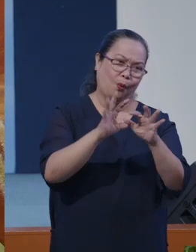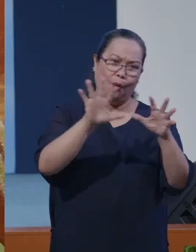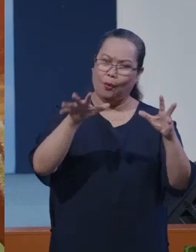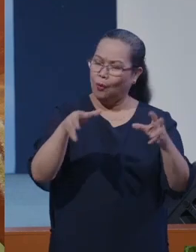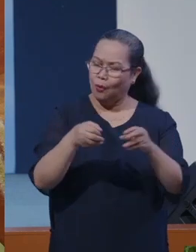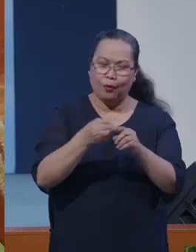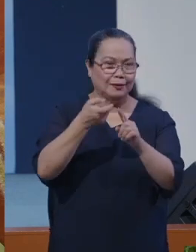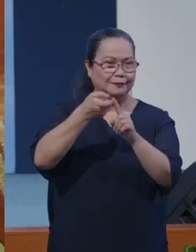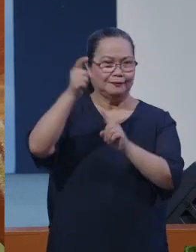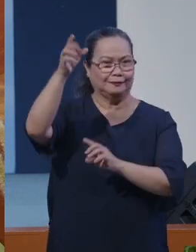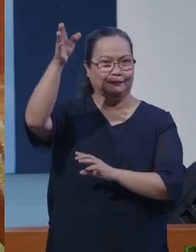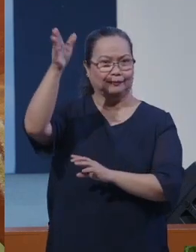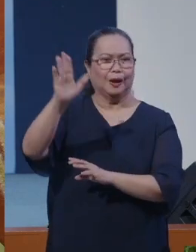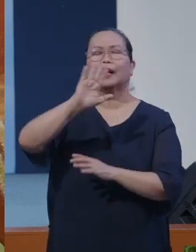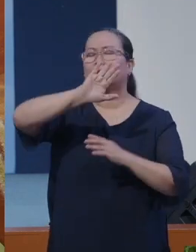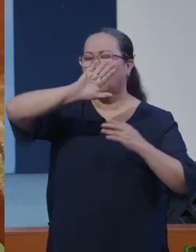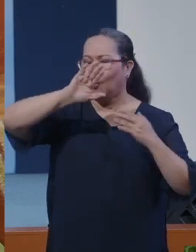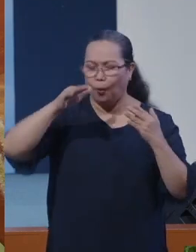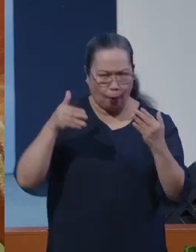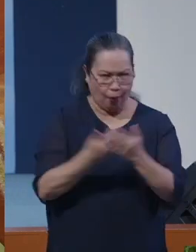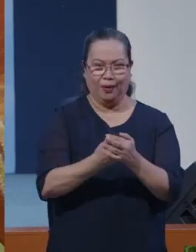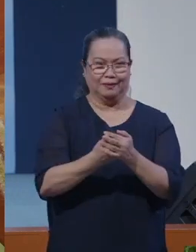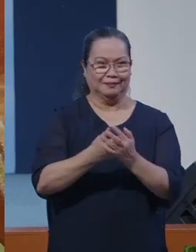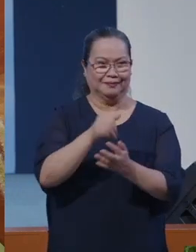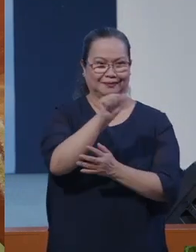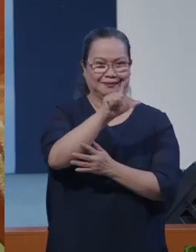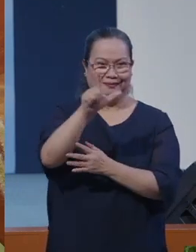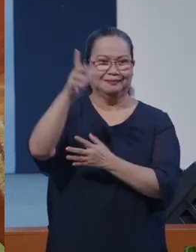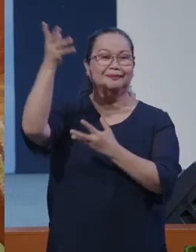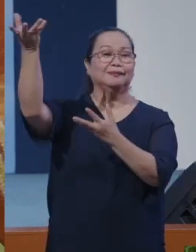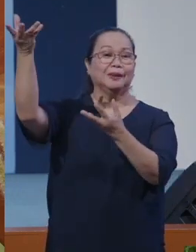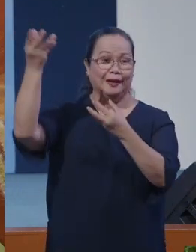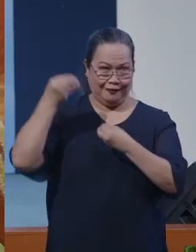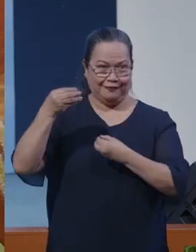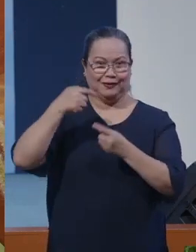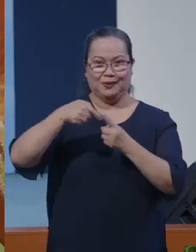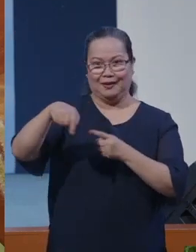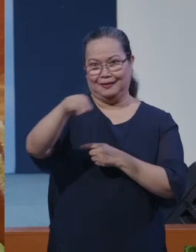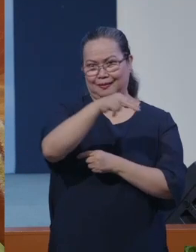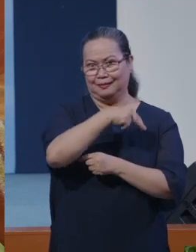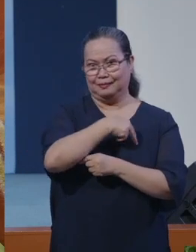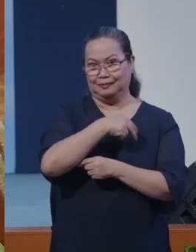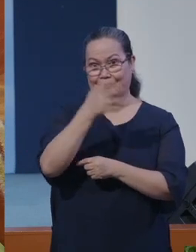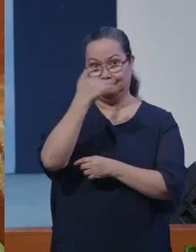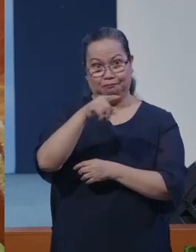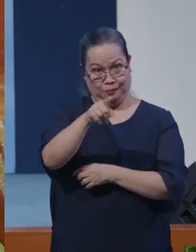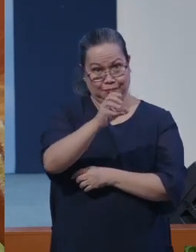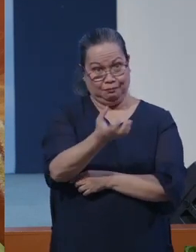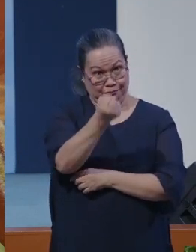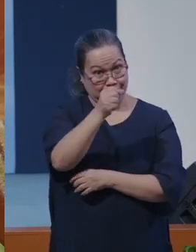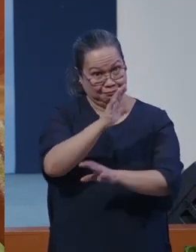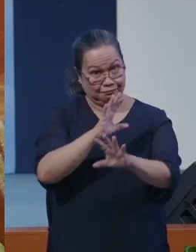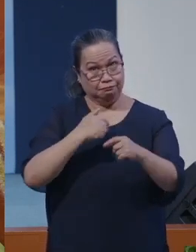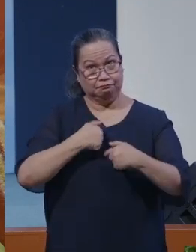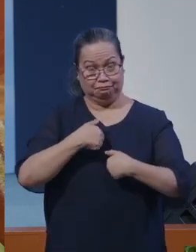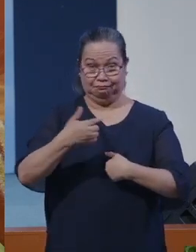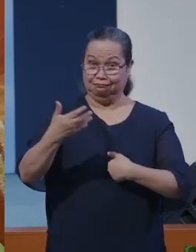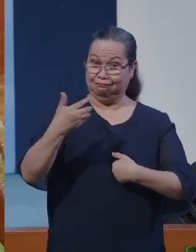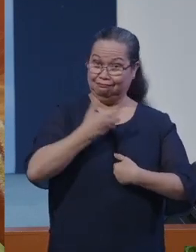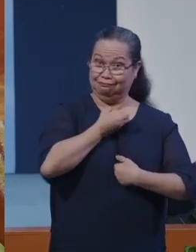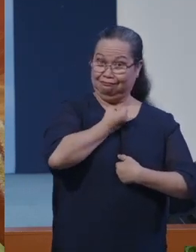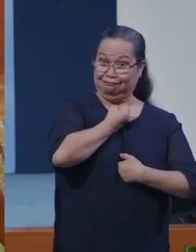sa Kanya. Binigay lang niya. Bakit nyo aangkinin?